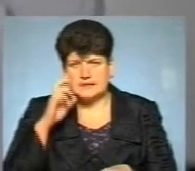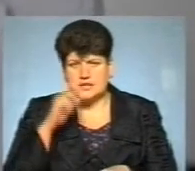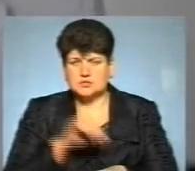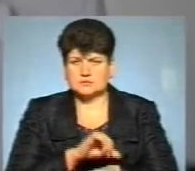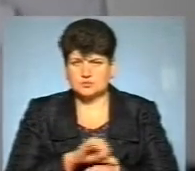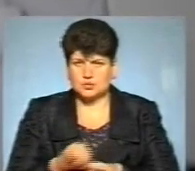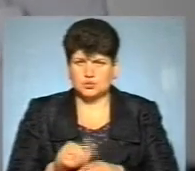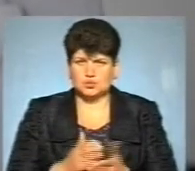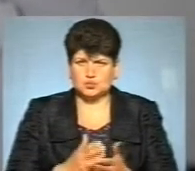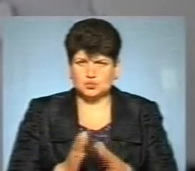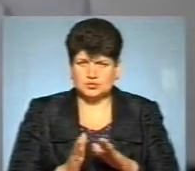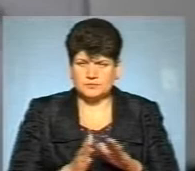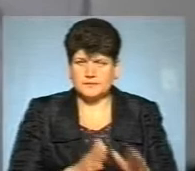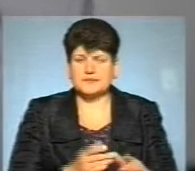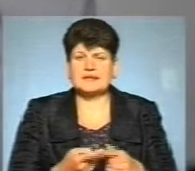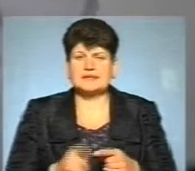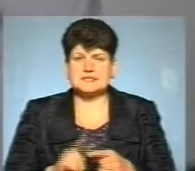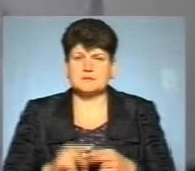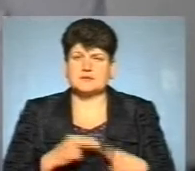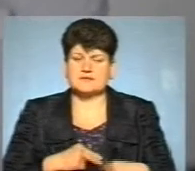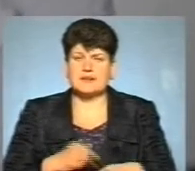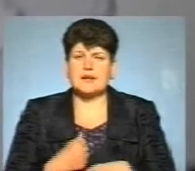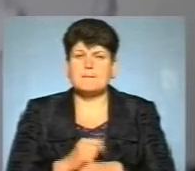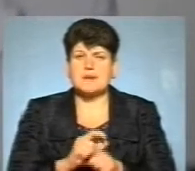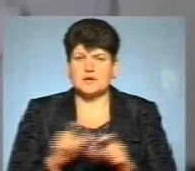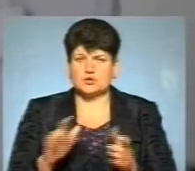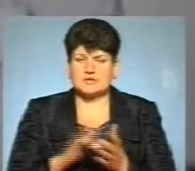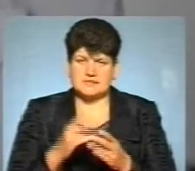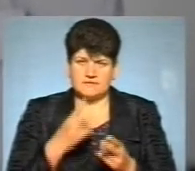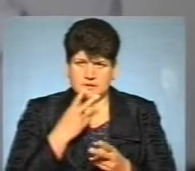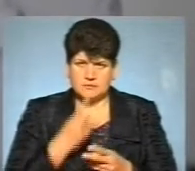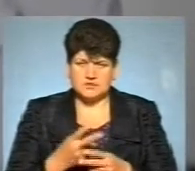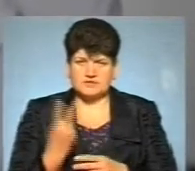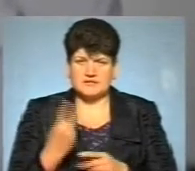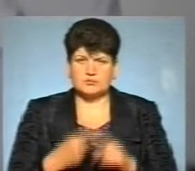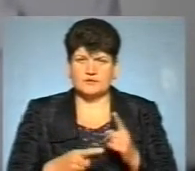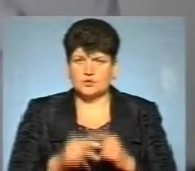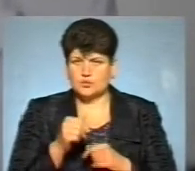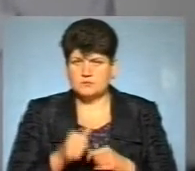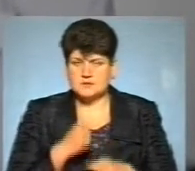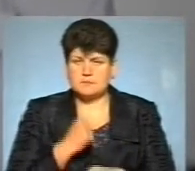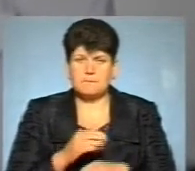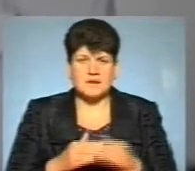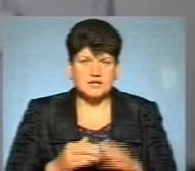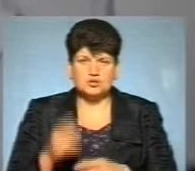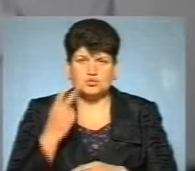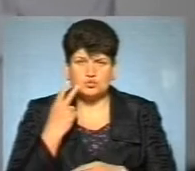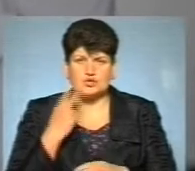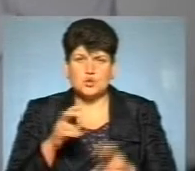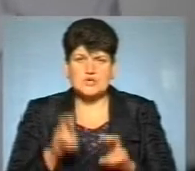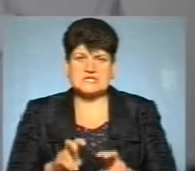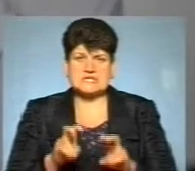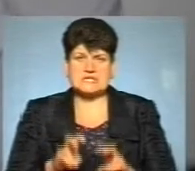Держприкордонслужби, це працівників лабораторних центрів, які, от бачите, ви знаєте, 2,5 місяці практично постійно сидять